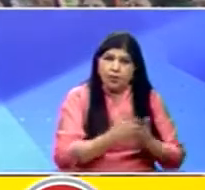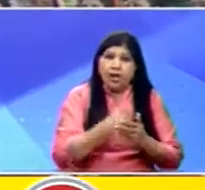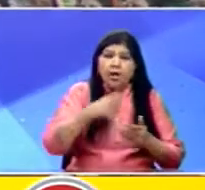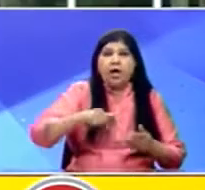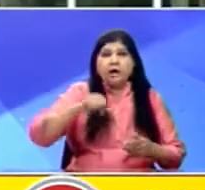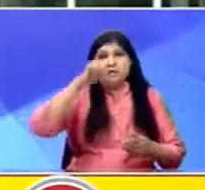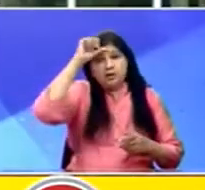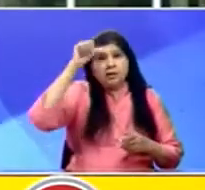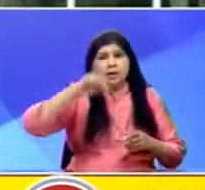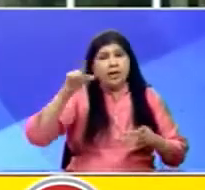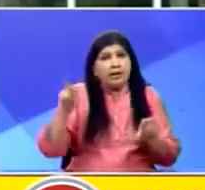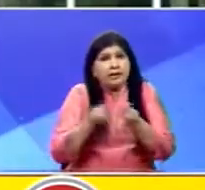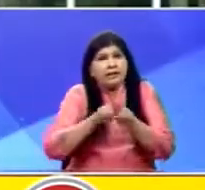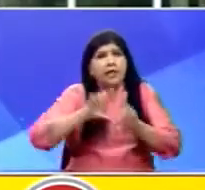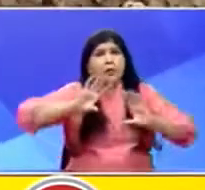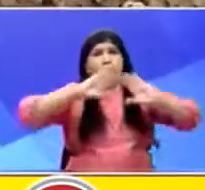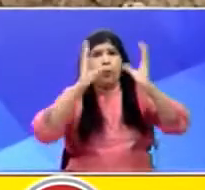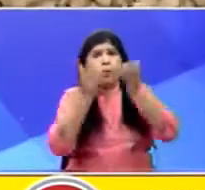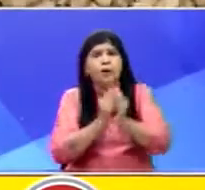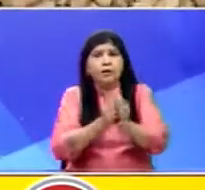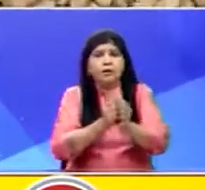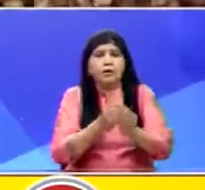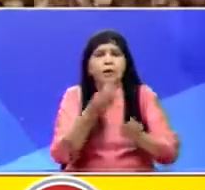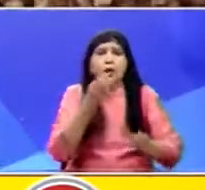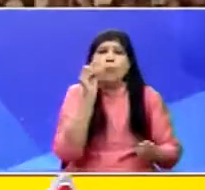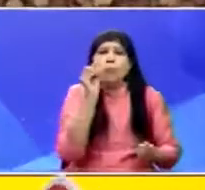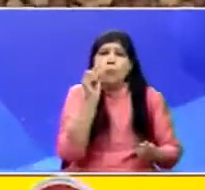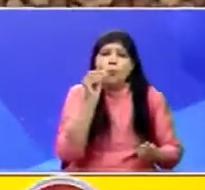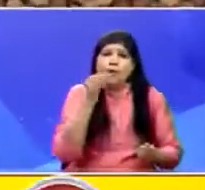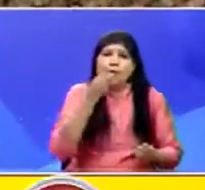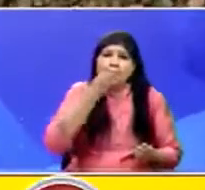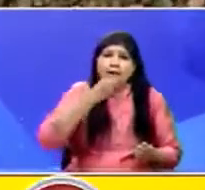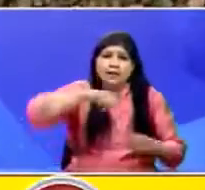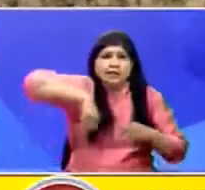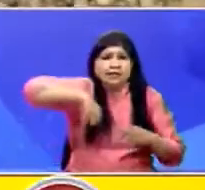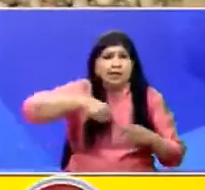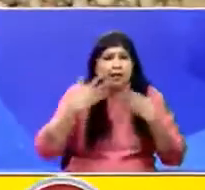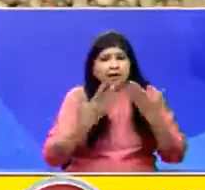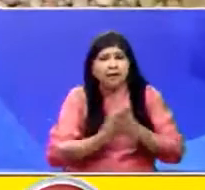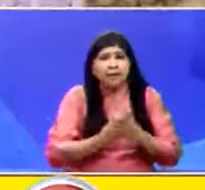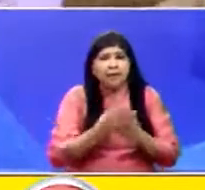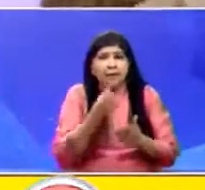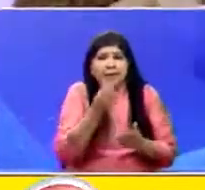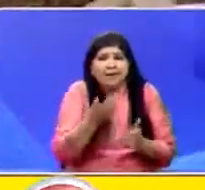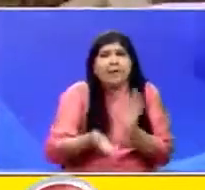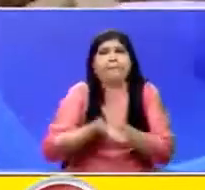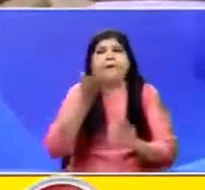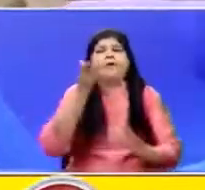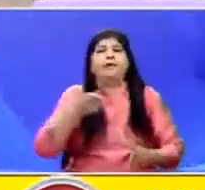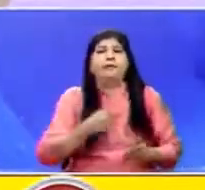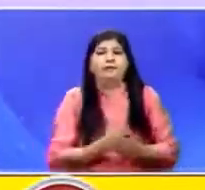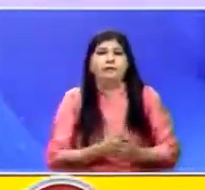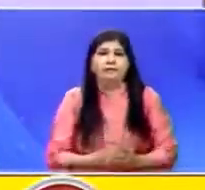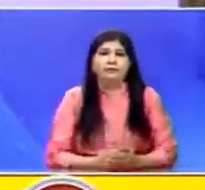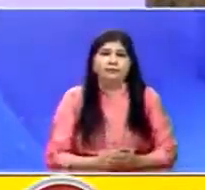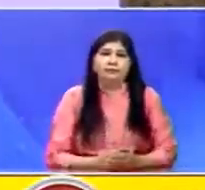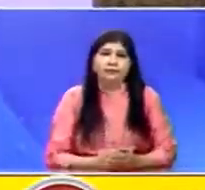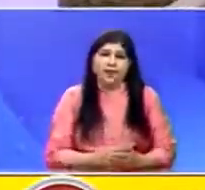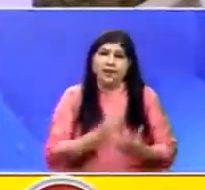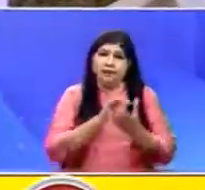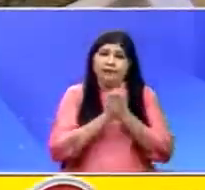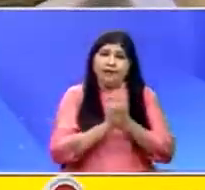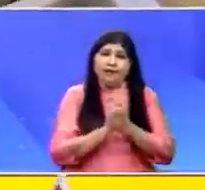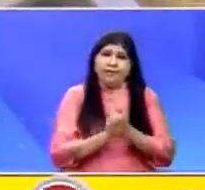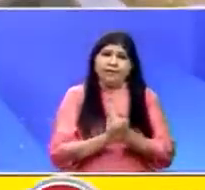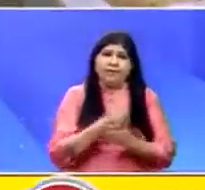में इसी मोटे अनाज का, मिलेट्स का क्रेज बढ़ता जा रहा है। साथियों, जब मैं मोटे